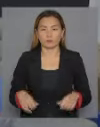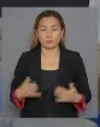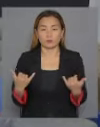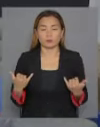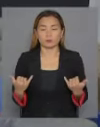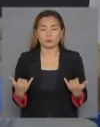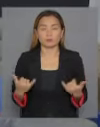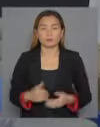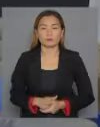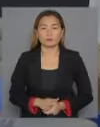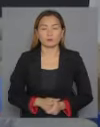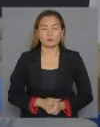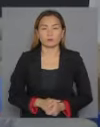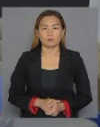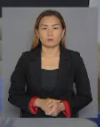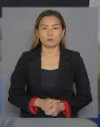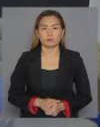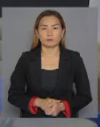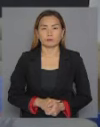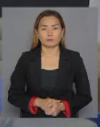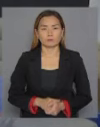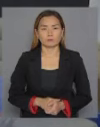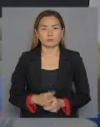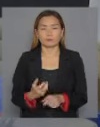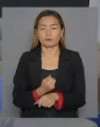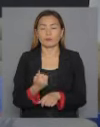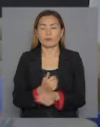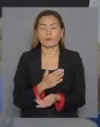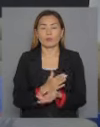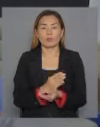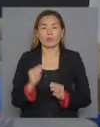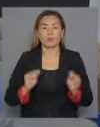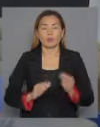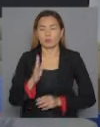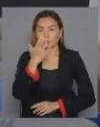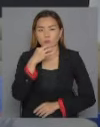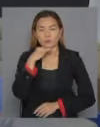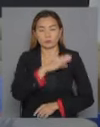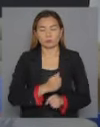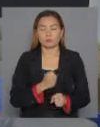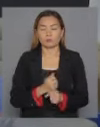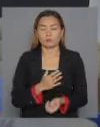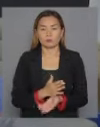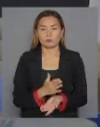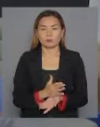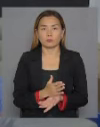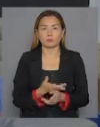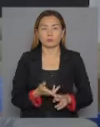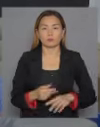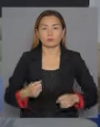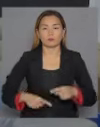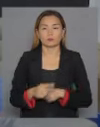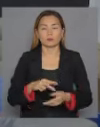бізде экологиялық проблема бірі мусор болып табылады. Сол мусорлардың ішінде айнөктер өте көп болады бізде. Сол біздің